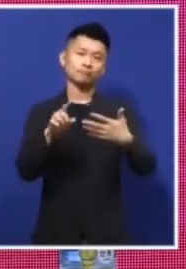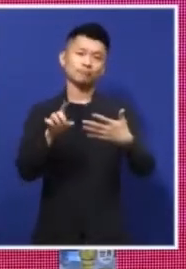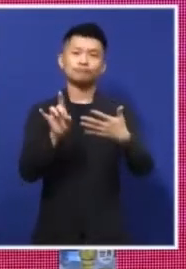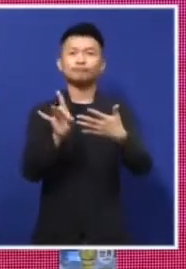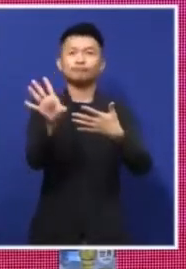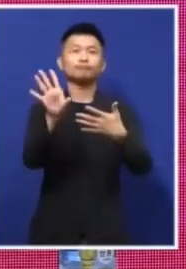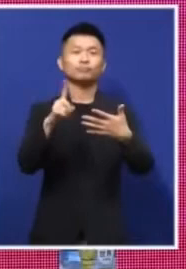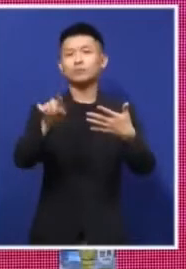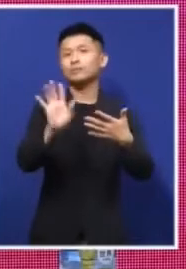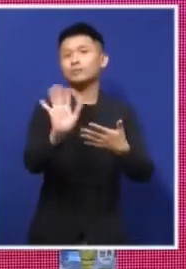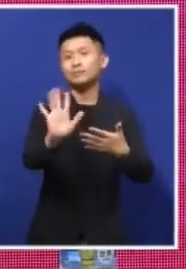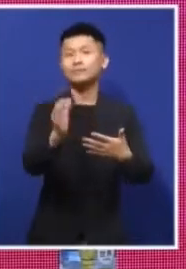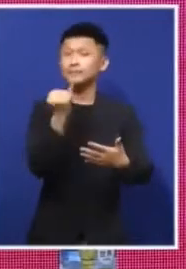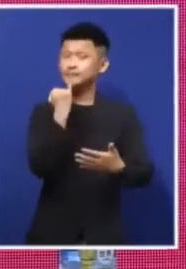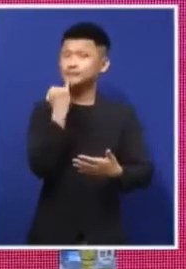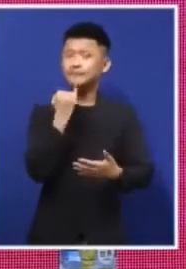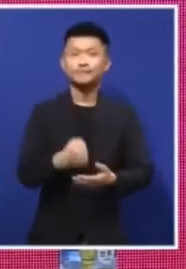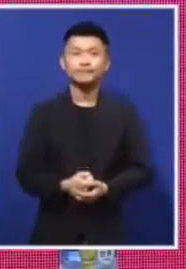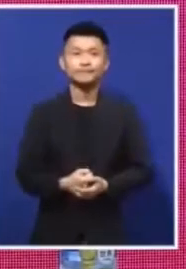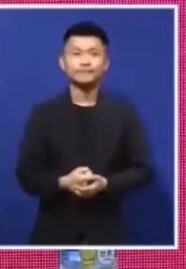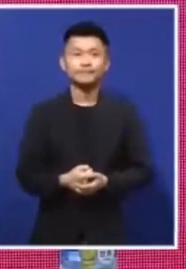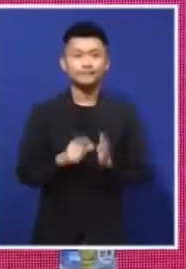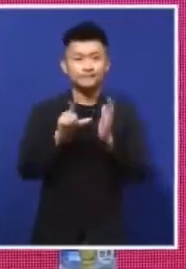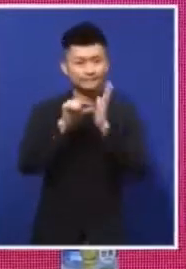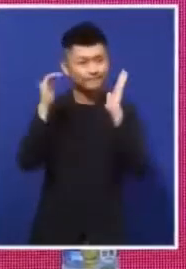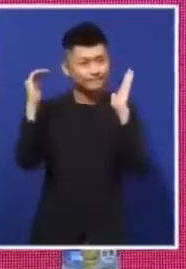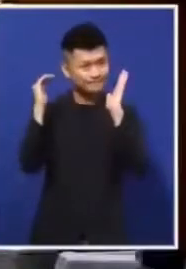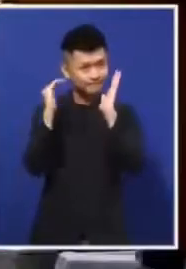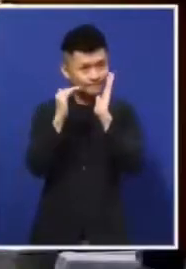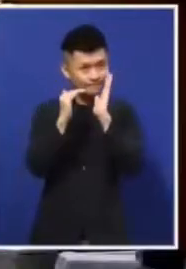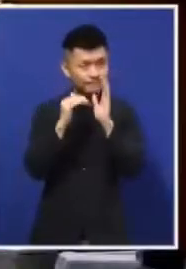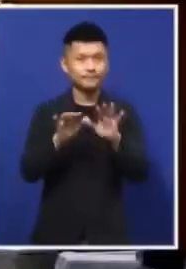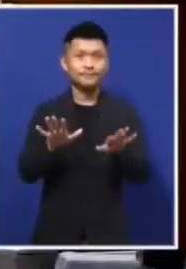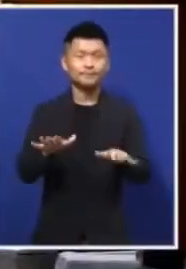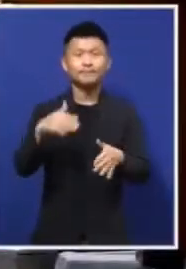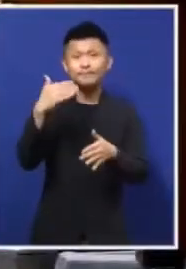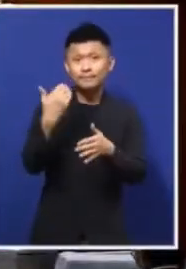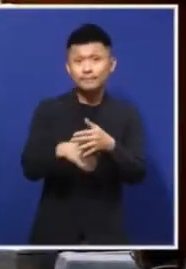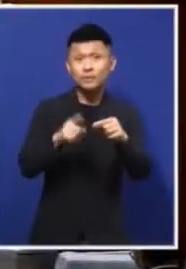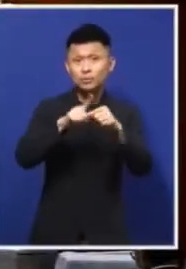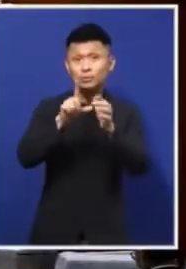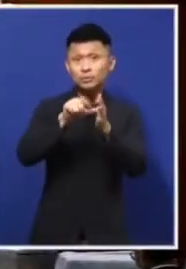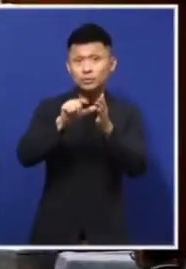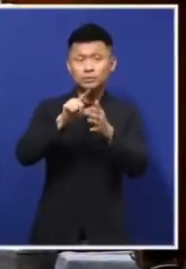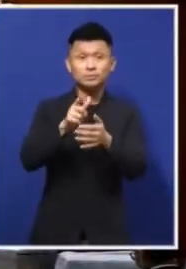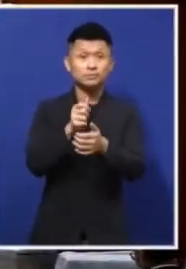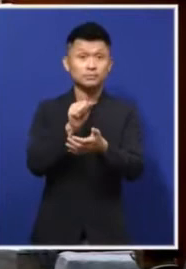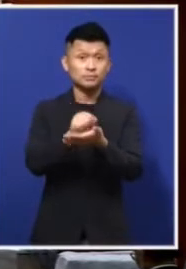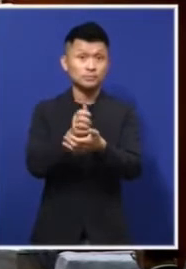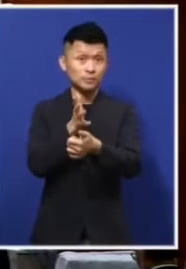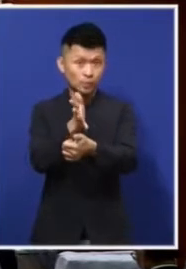样。 好，我们时间好像差不多，现在可能剩下忠实的记者朋友来。